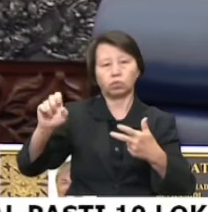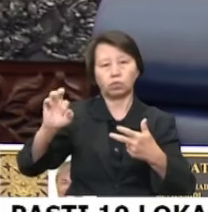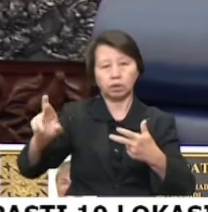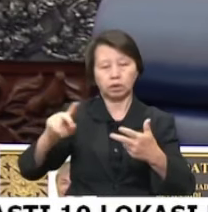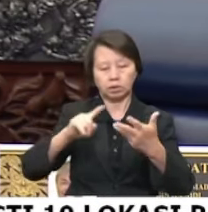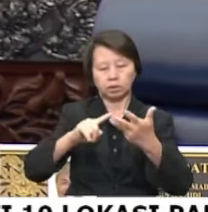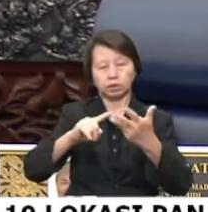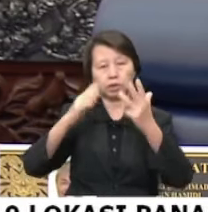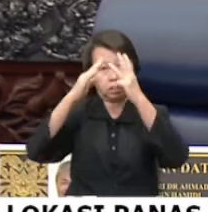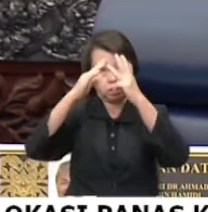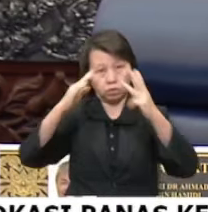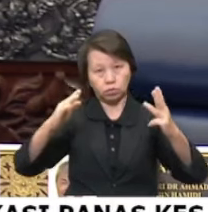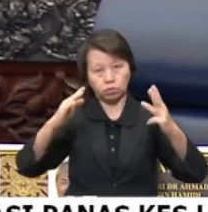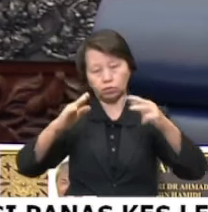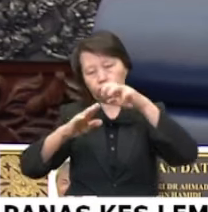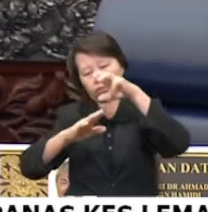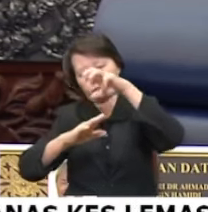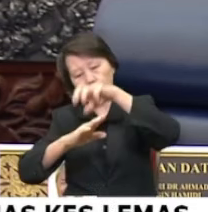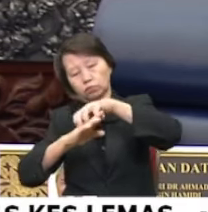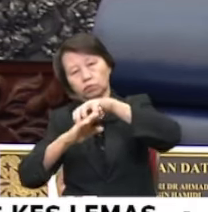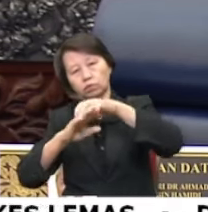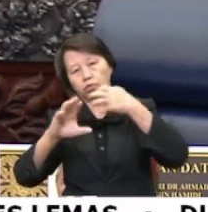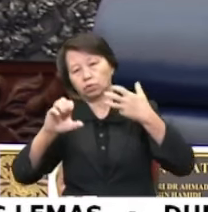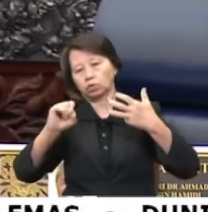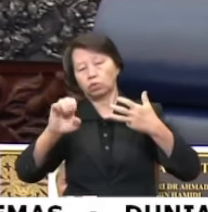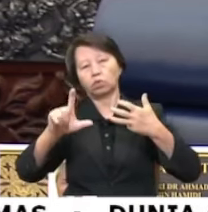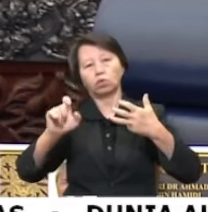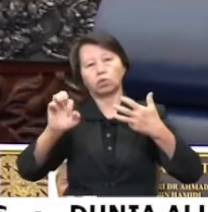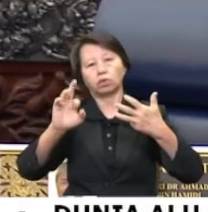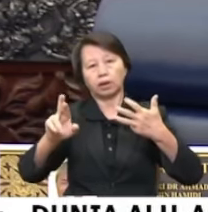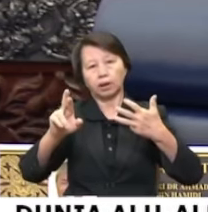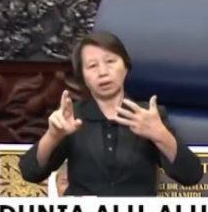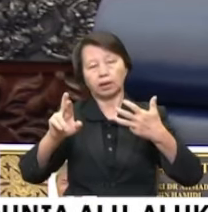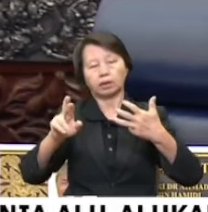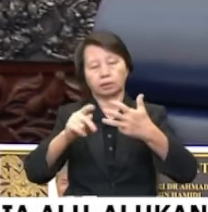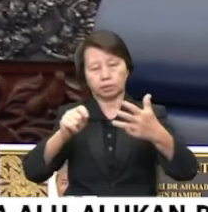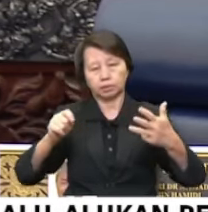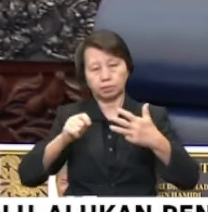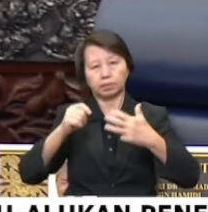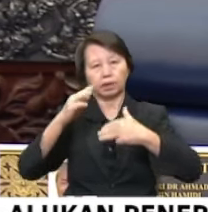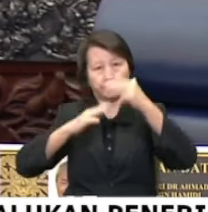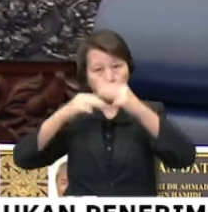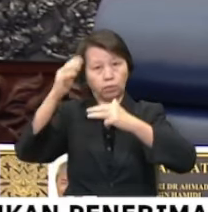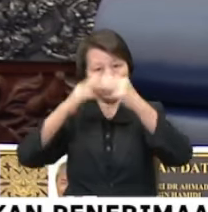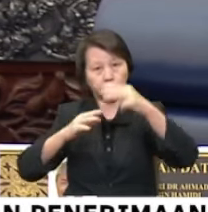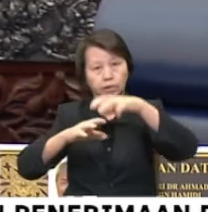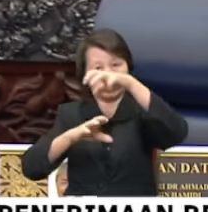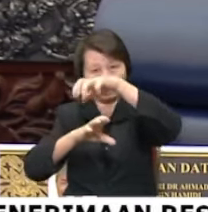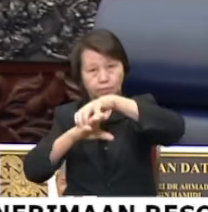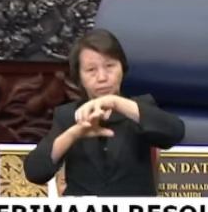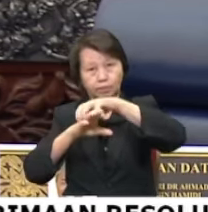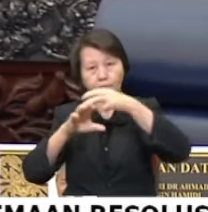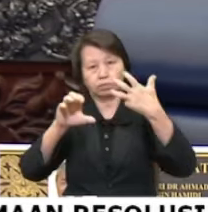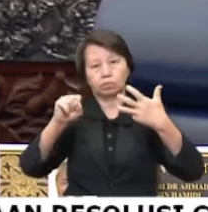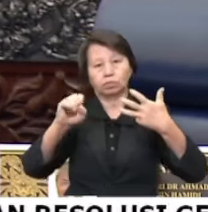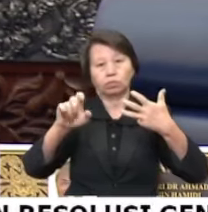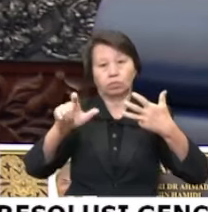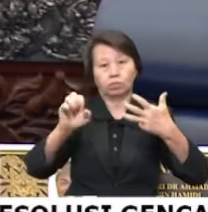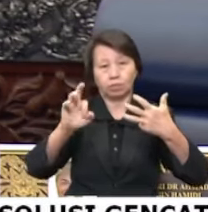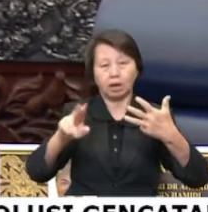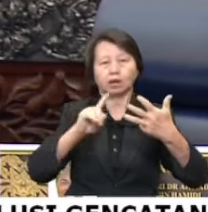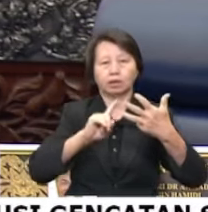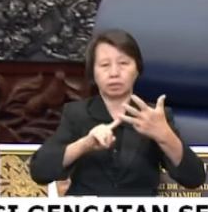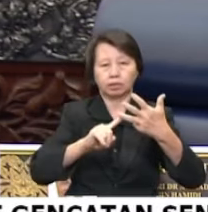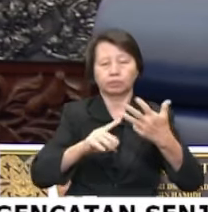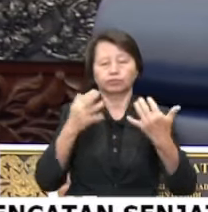rooftop solar program untuk pemasangan solar di bumbung premis bangunan. Pada masa yang sama, kerajaan juga sedang merancang dan merangka